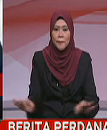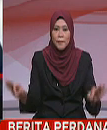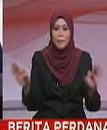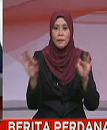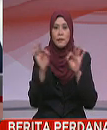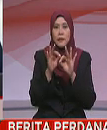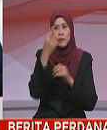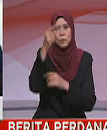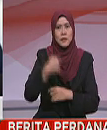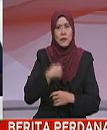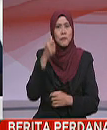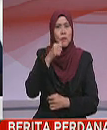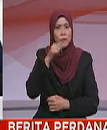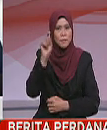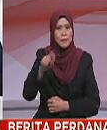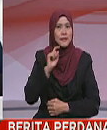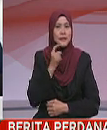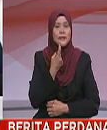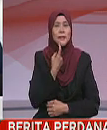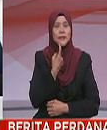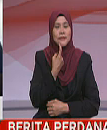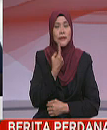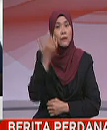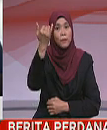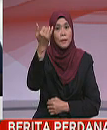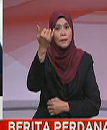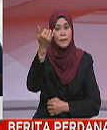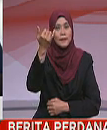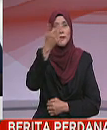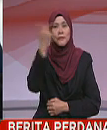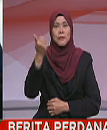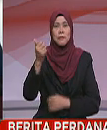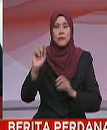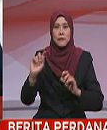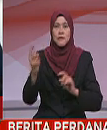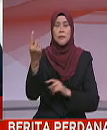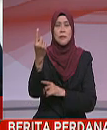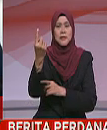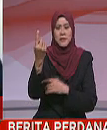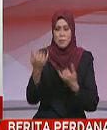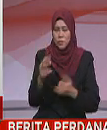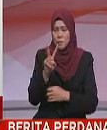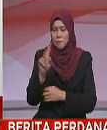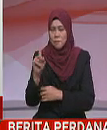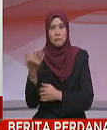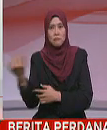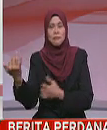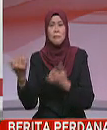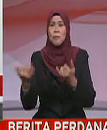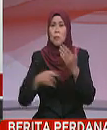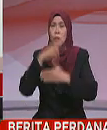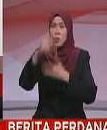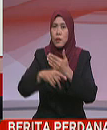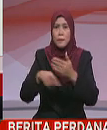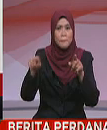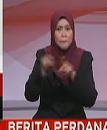lah, wanita kena serius. Sebab kita dalam the 21st century ya sekarang dengan program